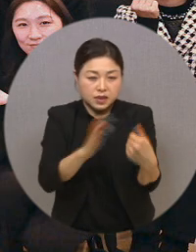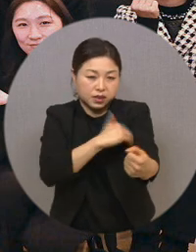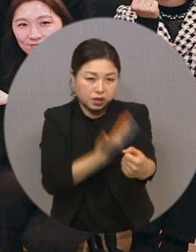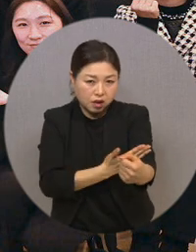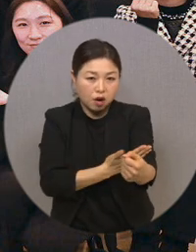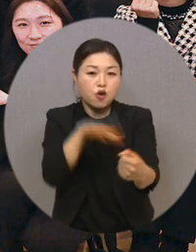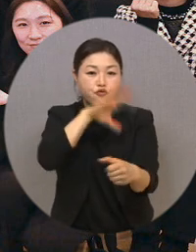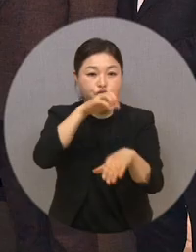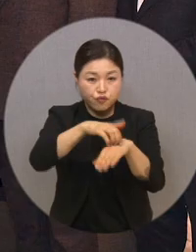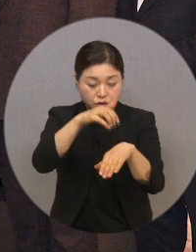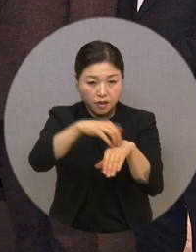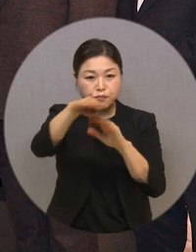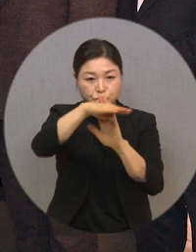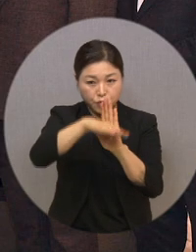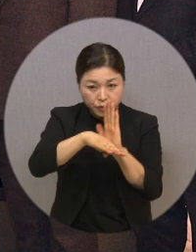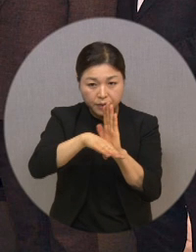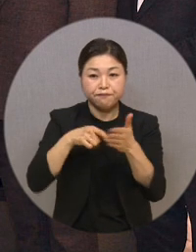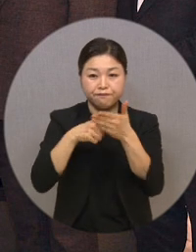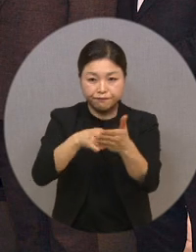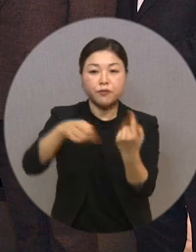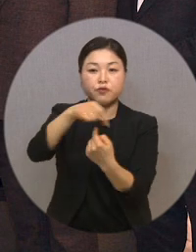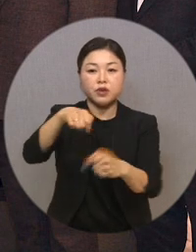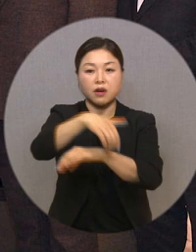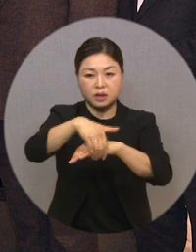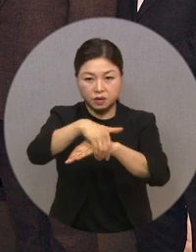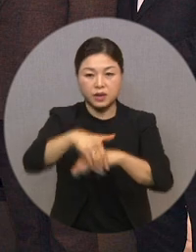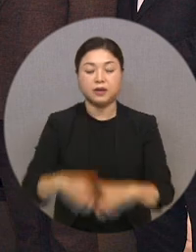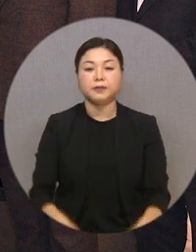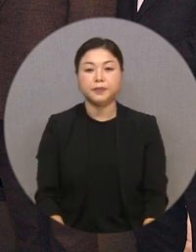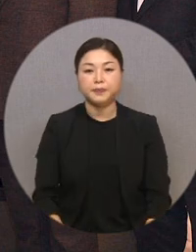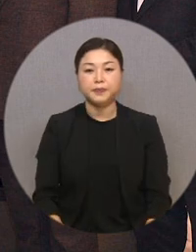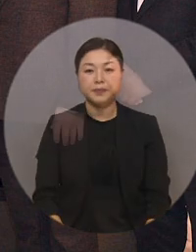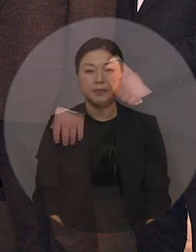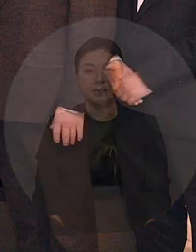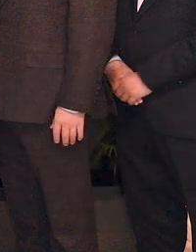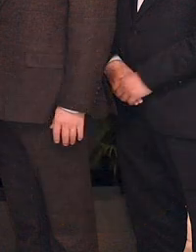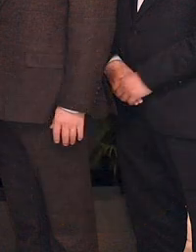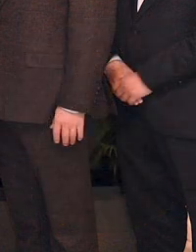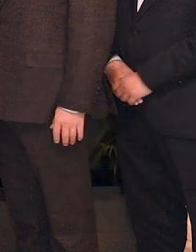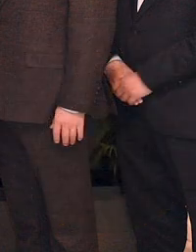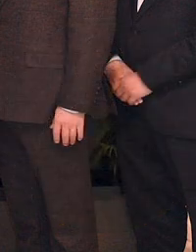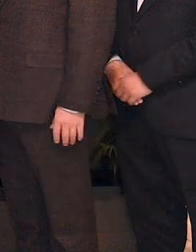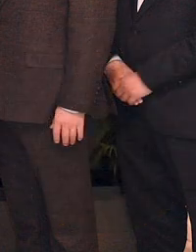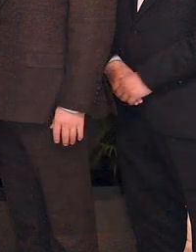훈련 프로그램을 추진할 예정입니다 복지 T 뉴스 김은별 있니다 n